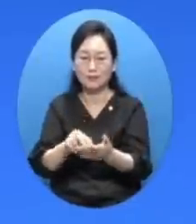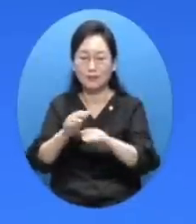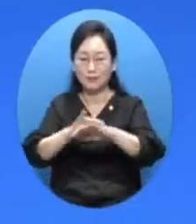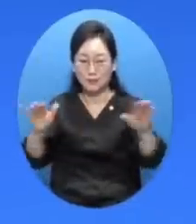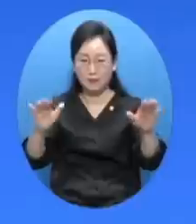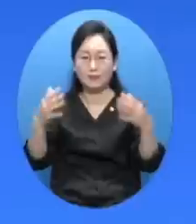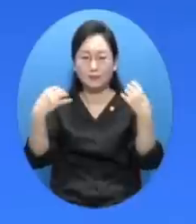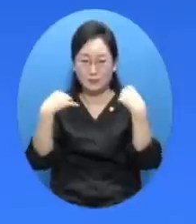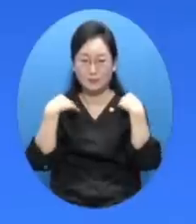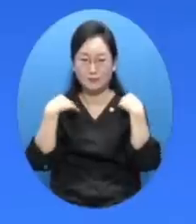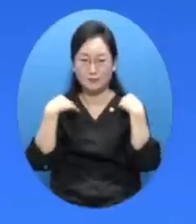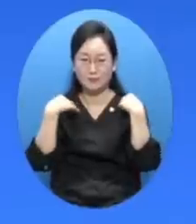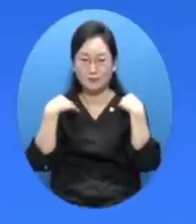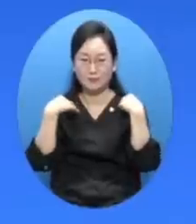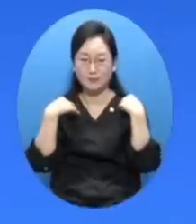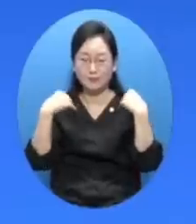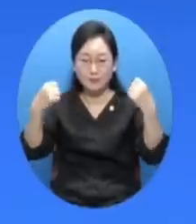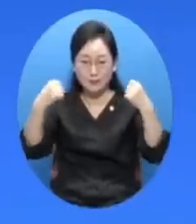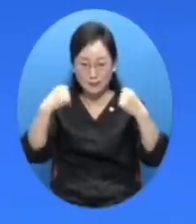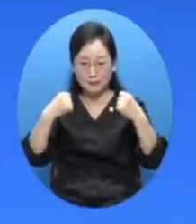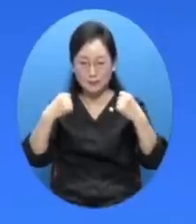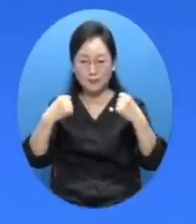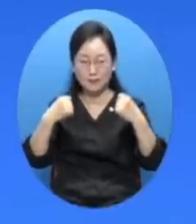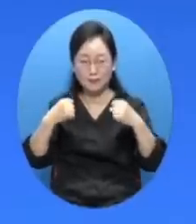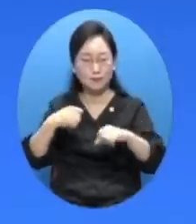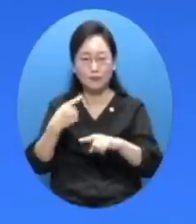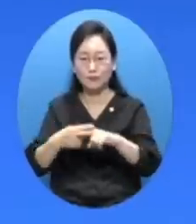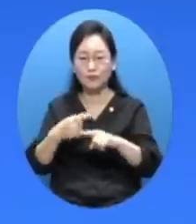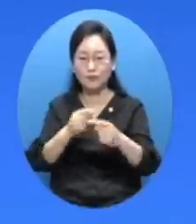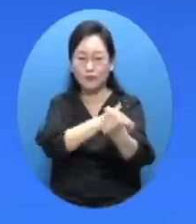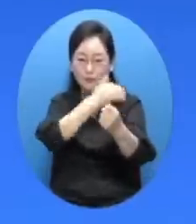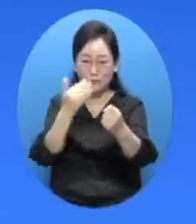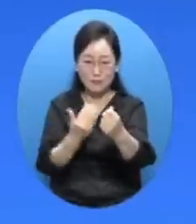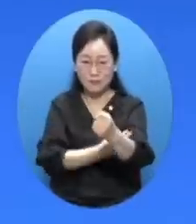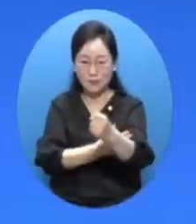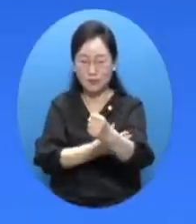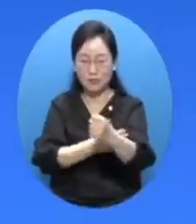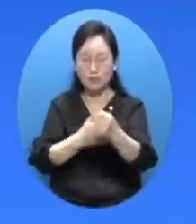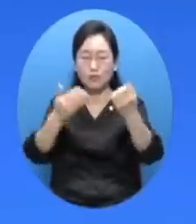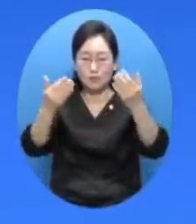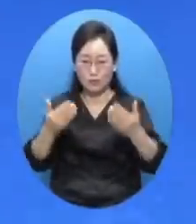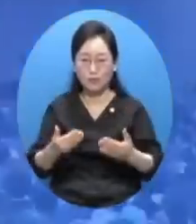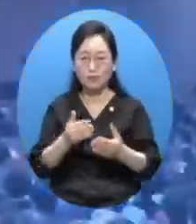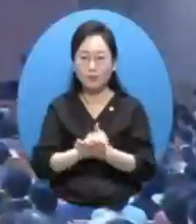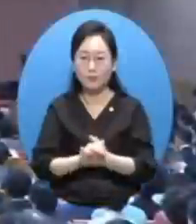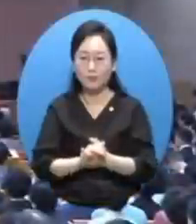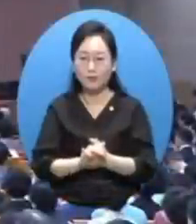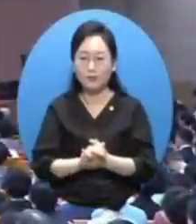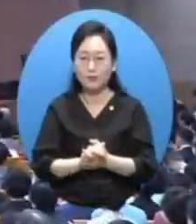해결자가 되어주시고 힘이 되어주시고 능력이 되어주십니다.